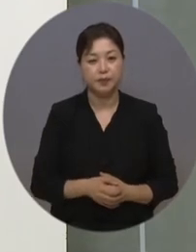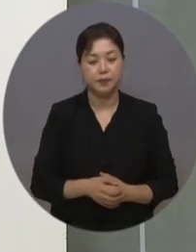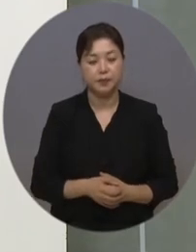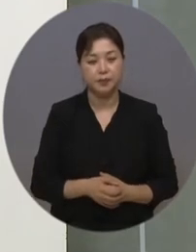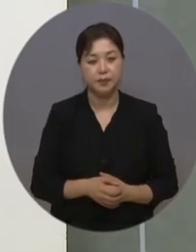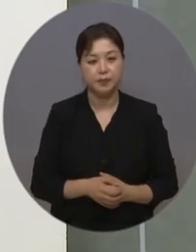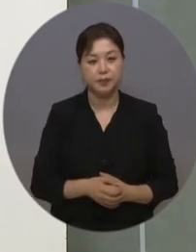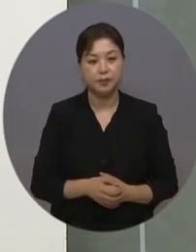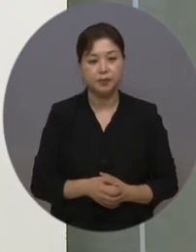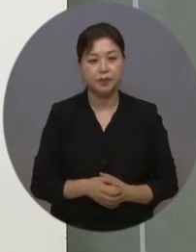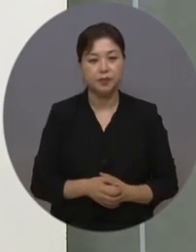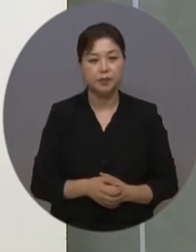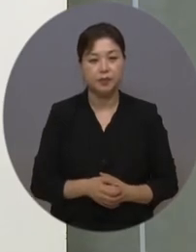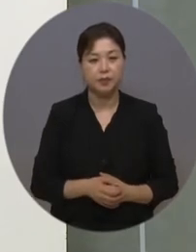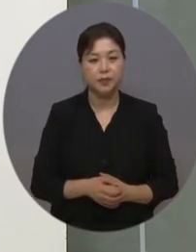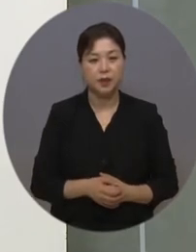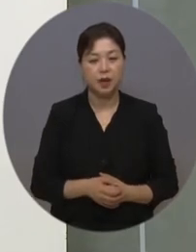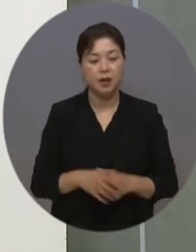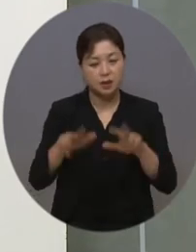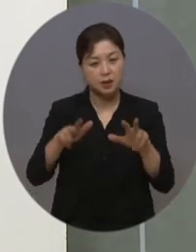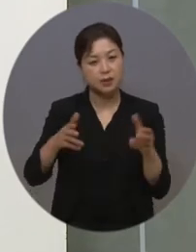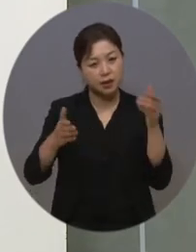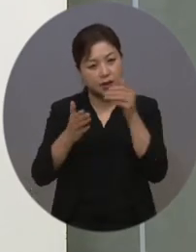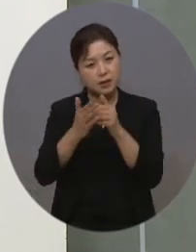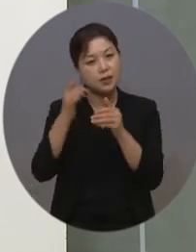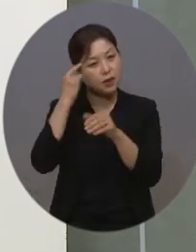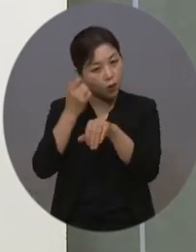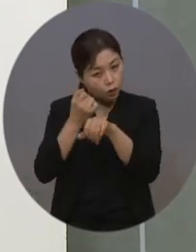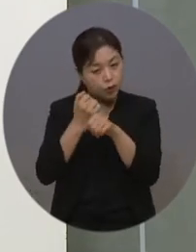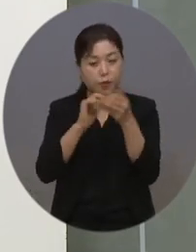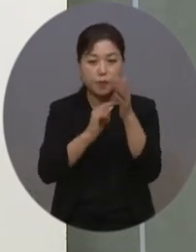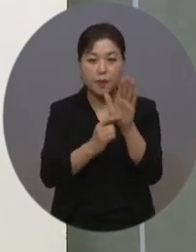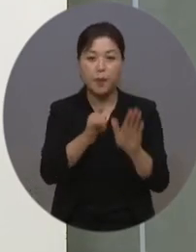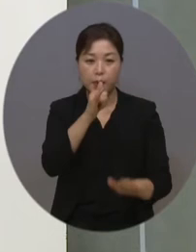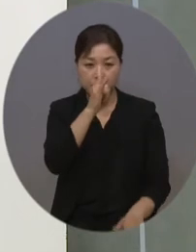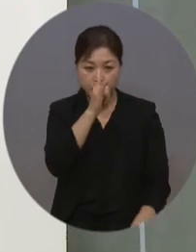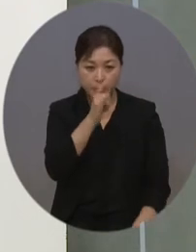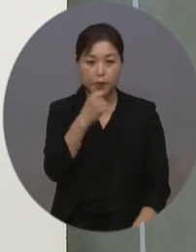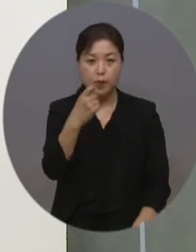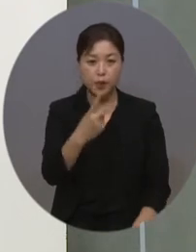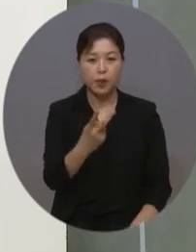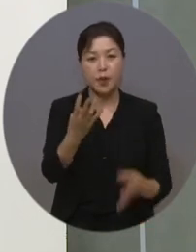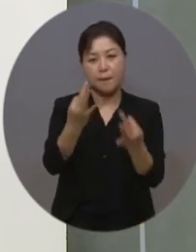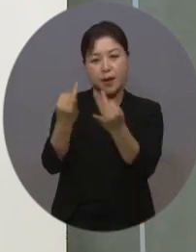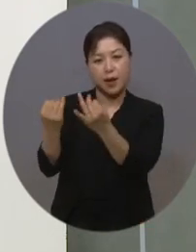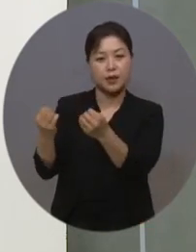그동안에 이제 여러 연구 발표도 있으셨고 수많은 분들에게